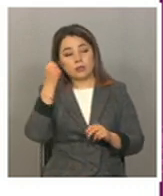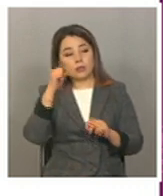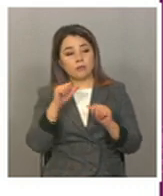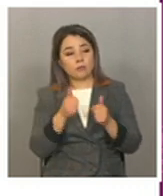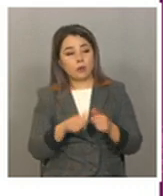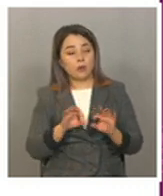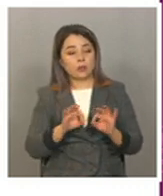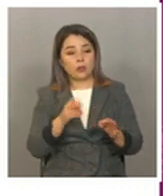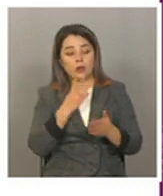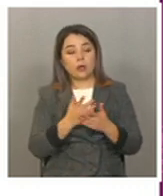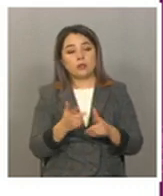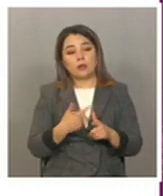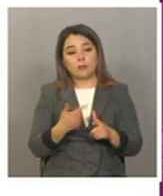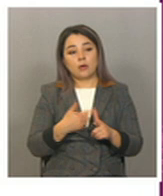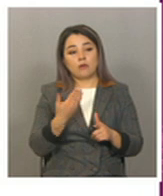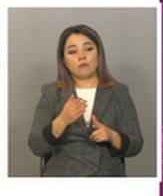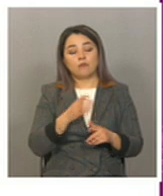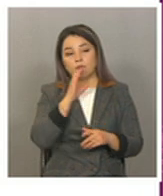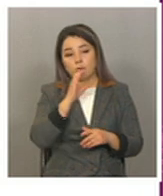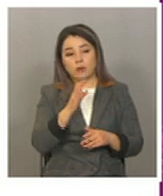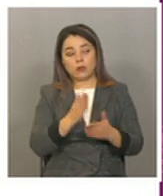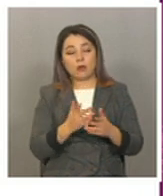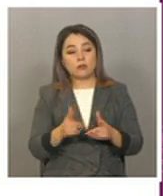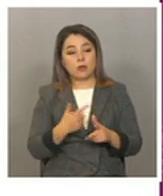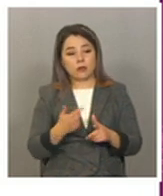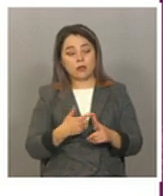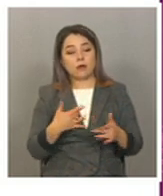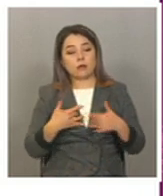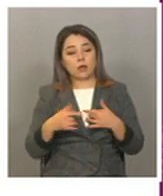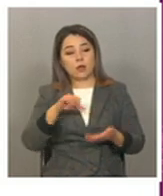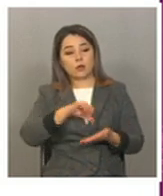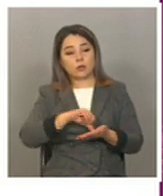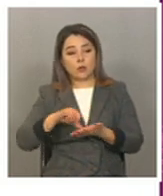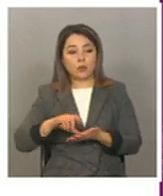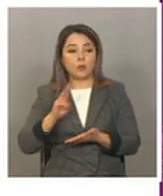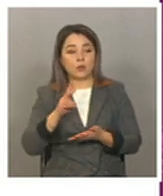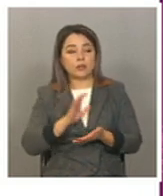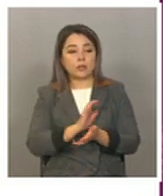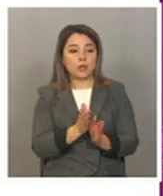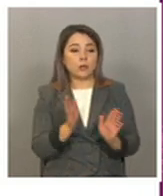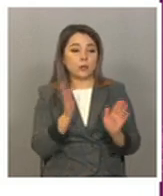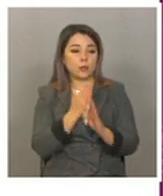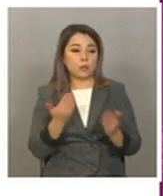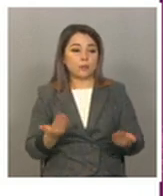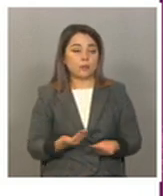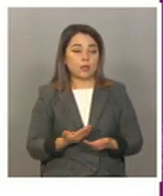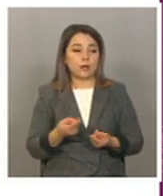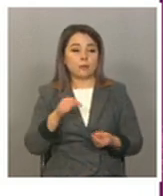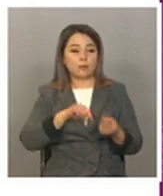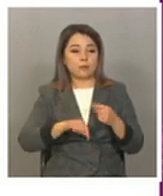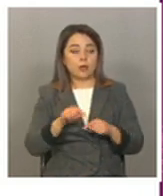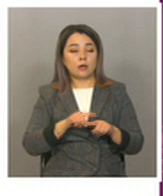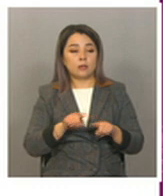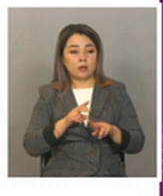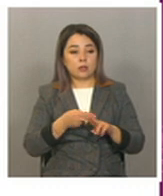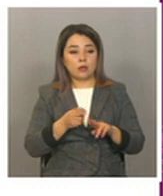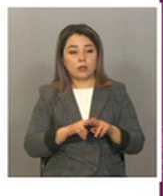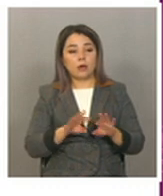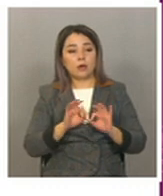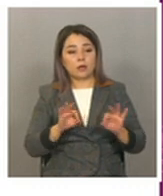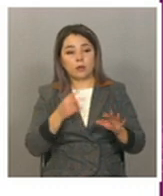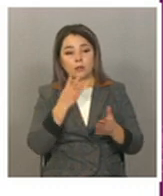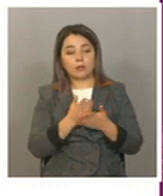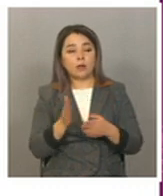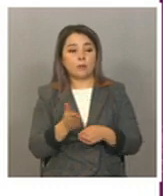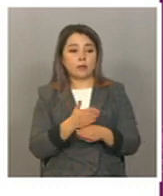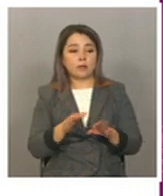волков. Назовите героев, чьи судьбы тесно переплетаются в романе. Поделитесь, почему